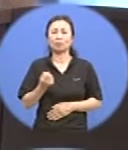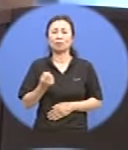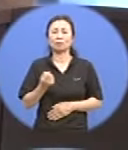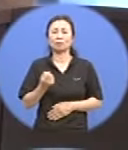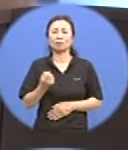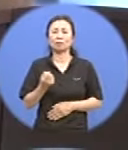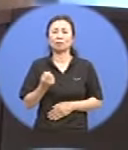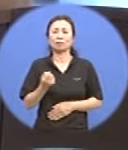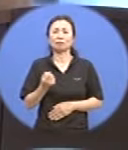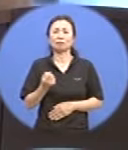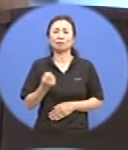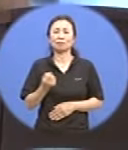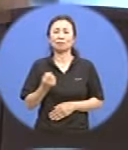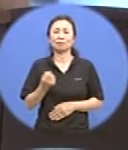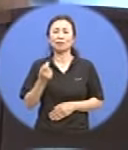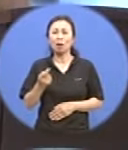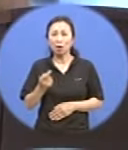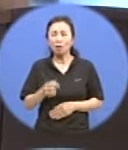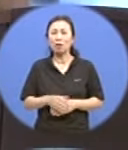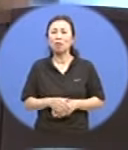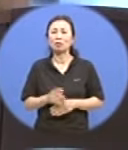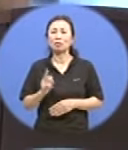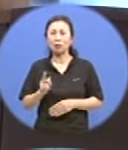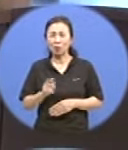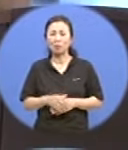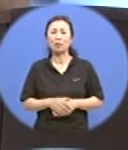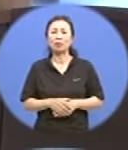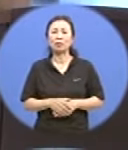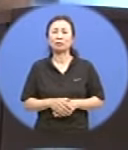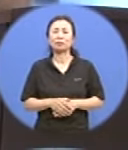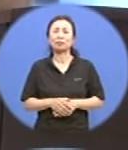この、哲学づけるためにね、